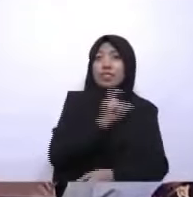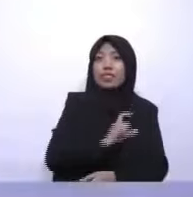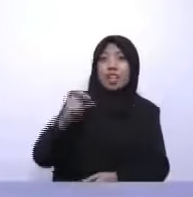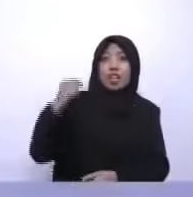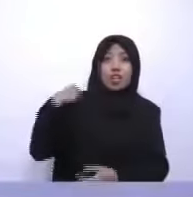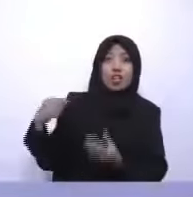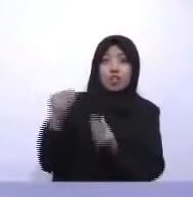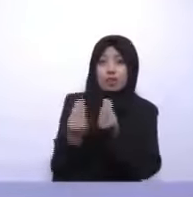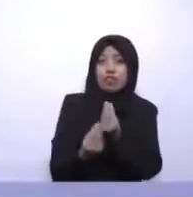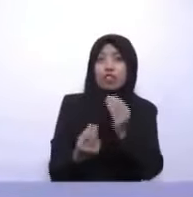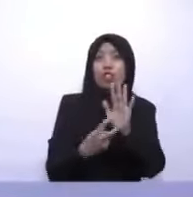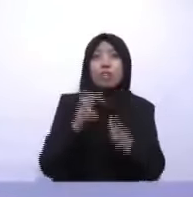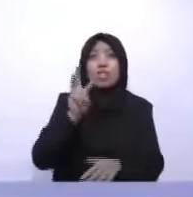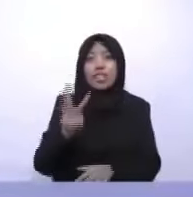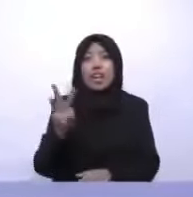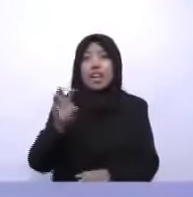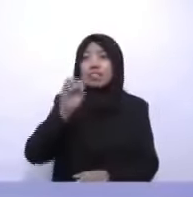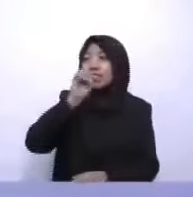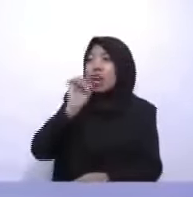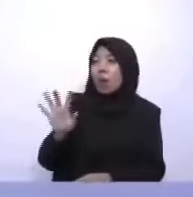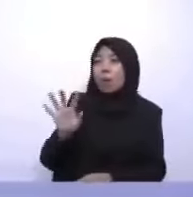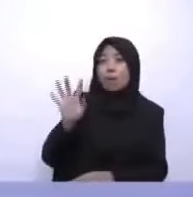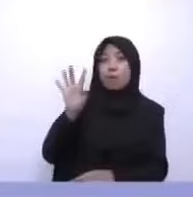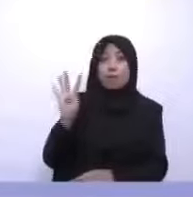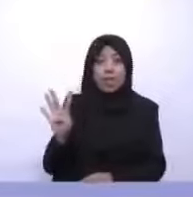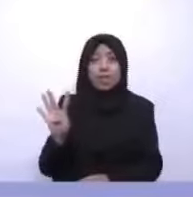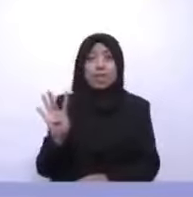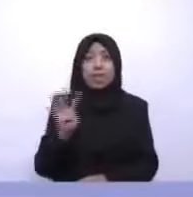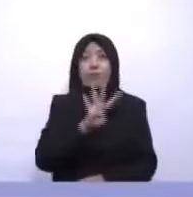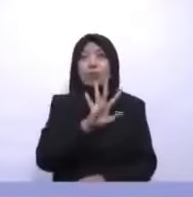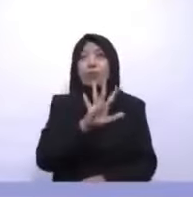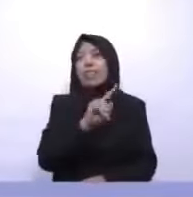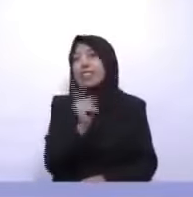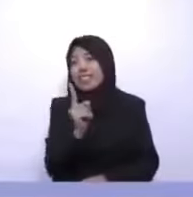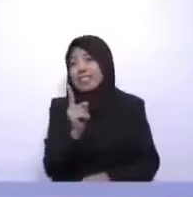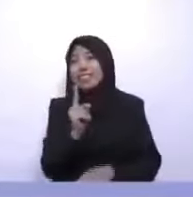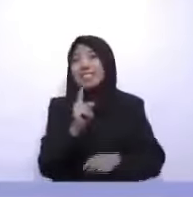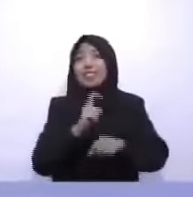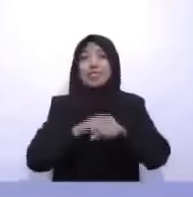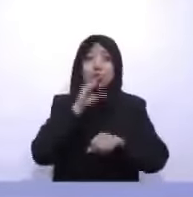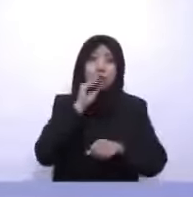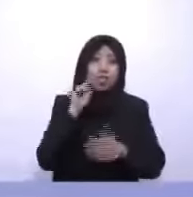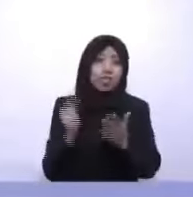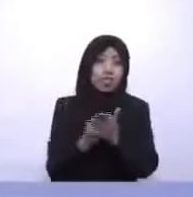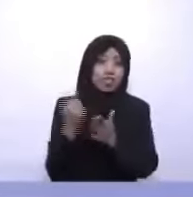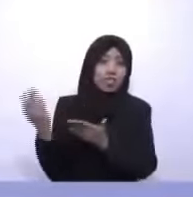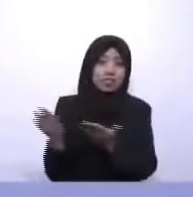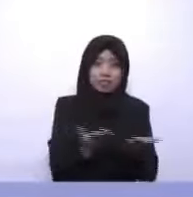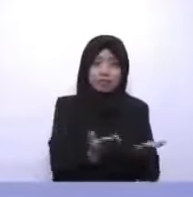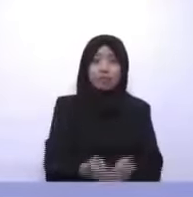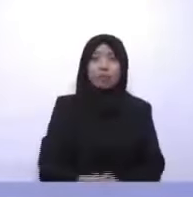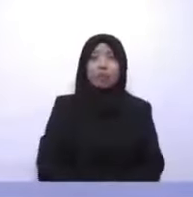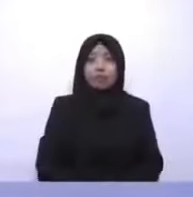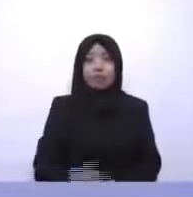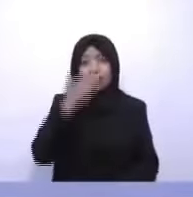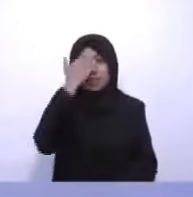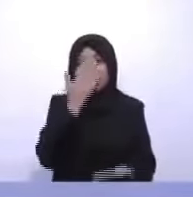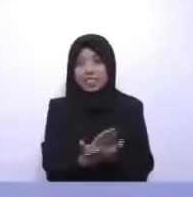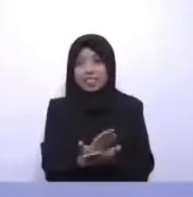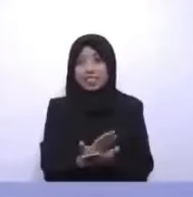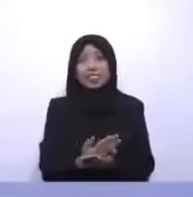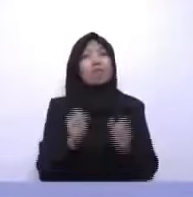3 menanggapi jawaban Cawagup nomor urut 4 dalam waktu 45 detik dimulai sejak menjawab. Baik, terima kasih. Saya